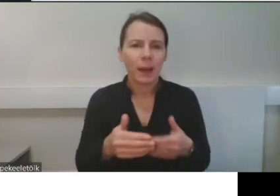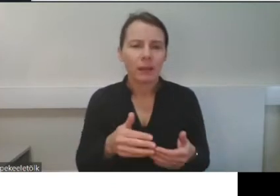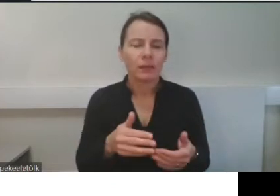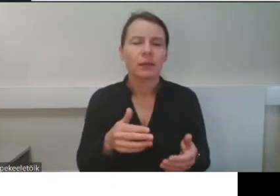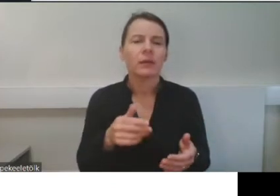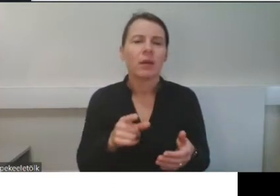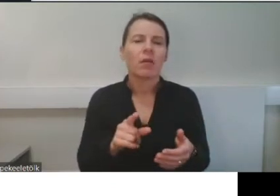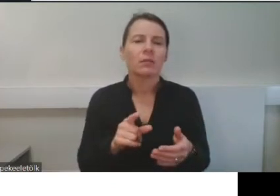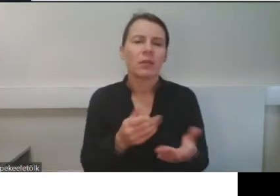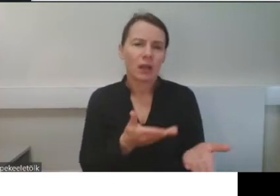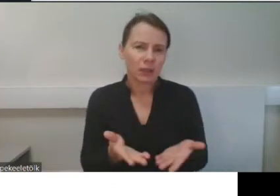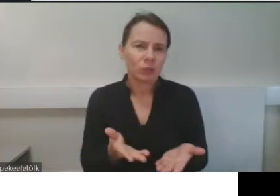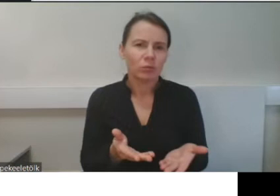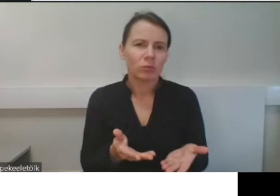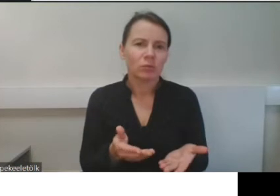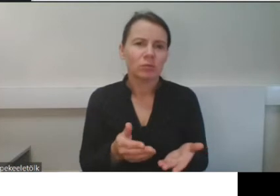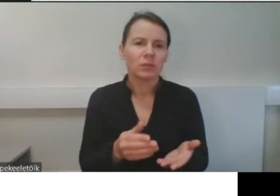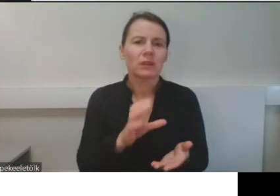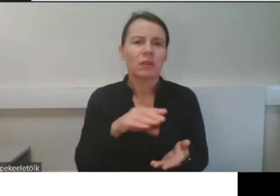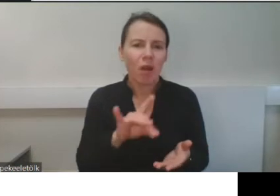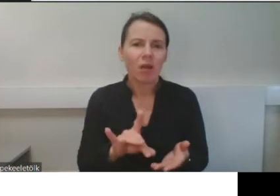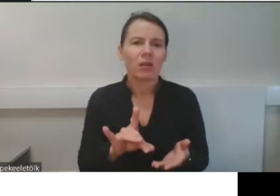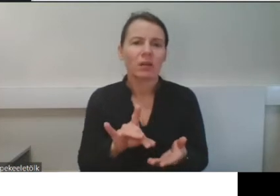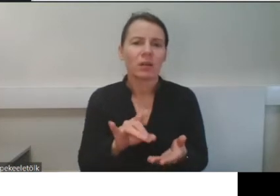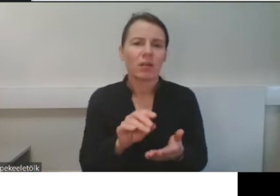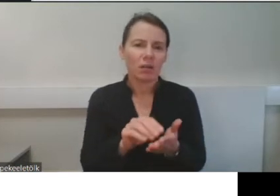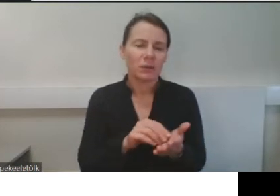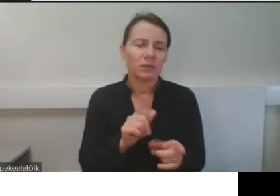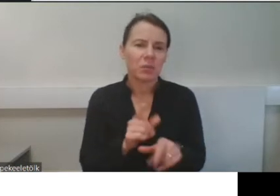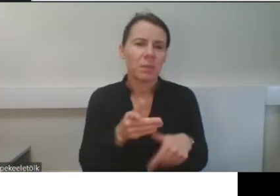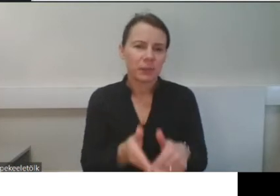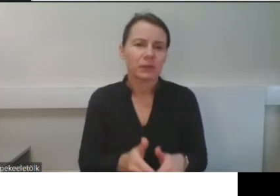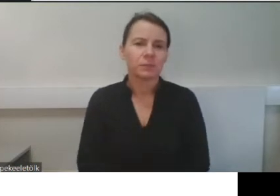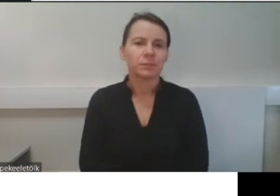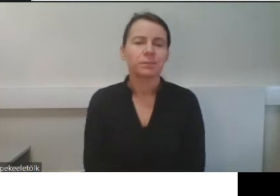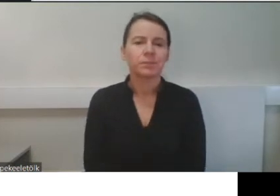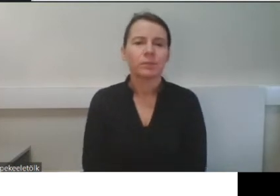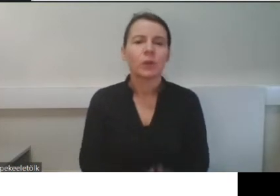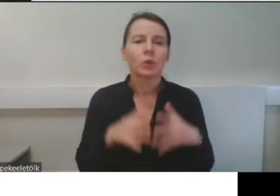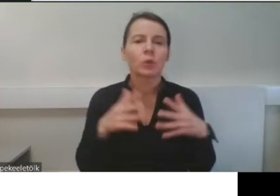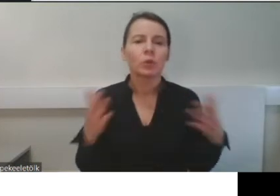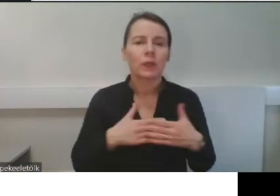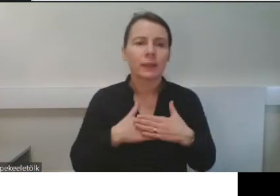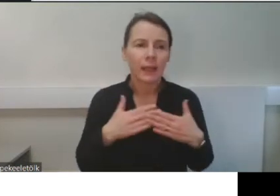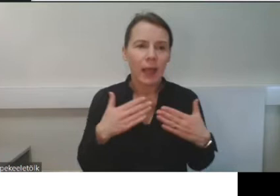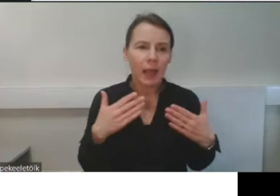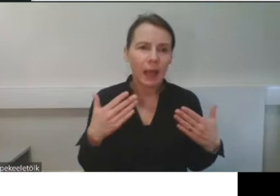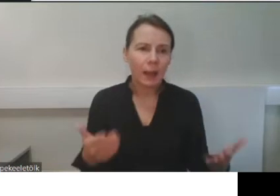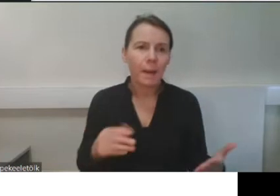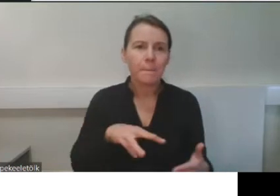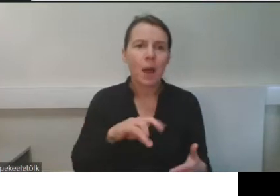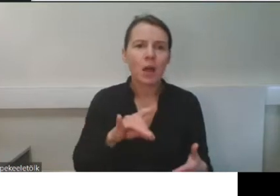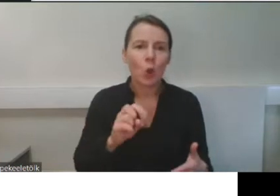toodud nüüd sellised kategooriad, siis, mis on täpselt eristatavad STAR-ist ja kuhu on siis märgitud just selle konkreetse